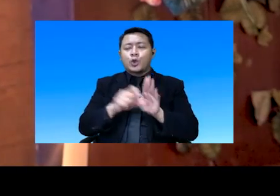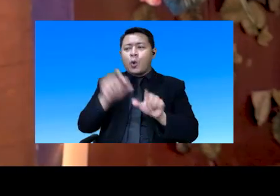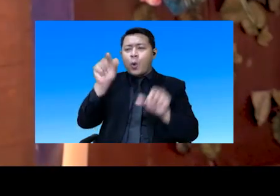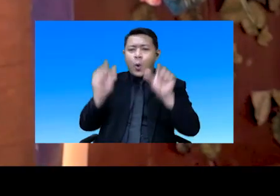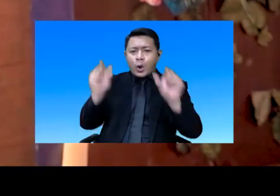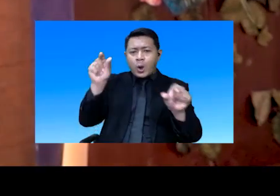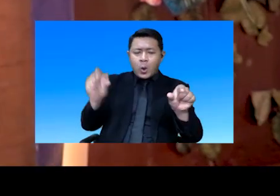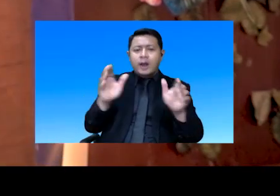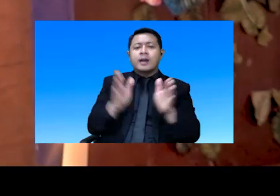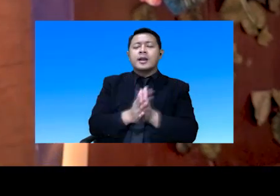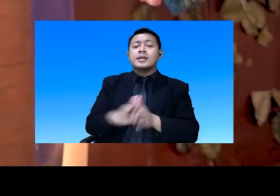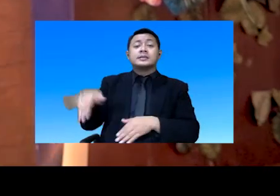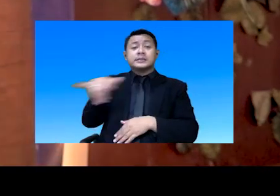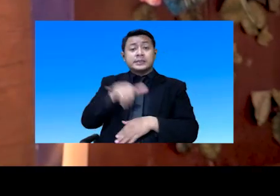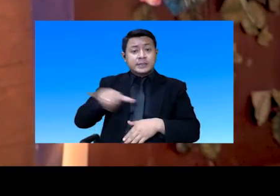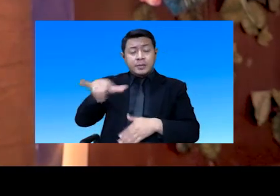dan sesama.